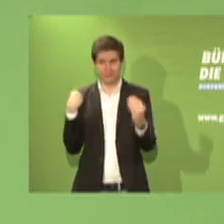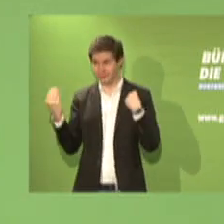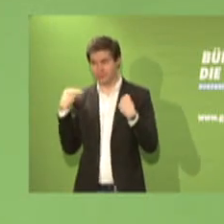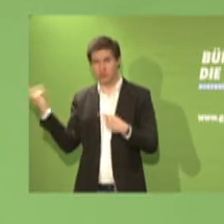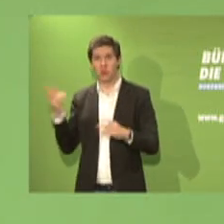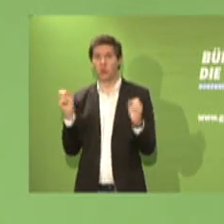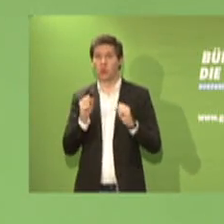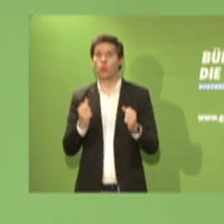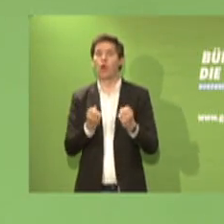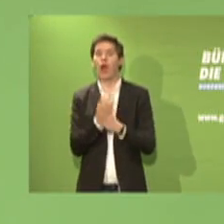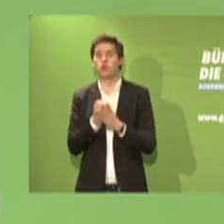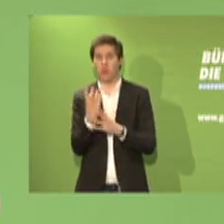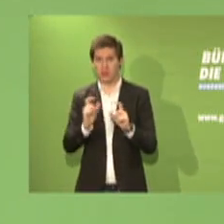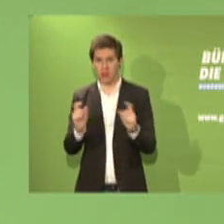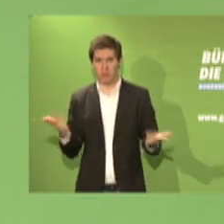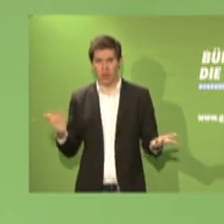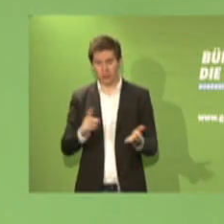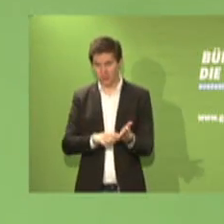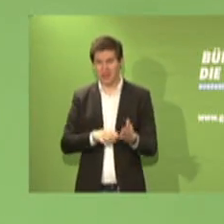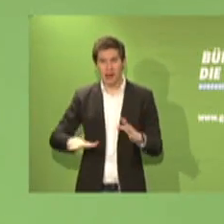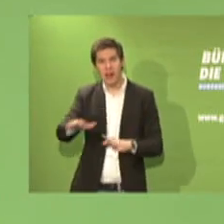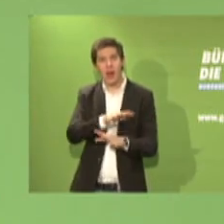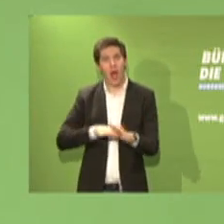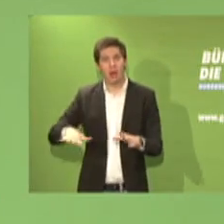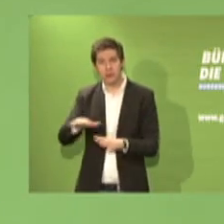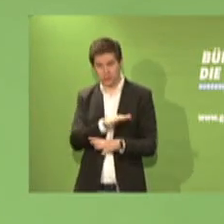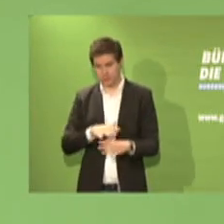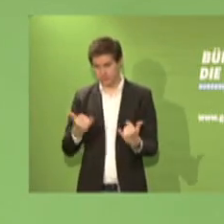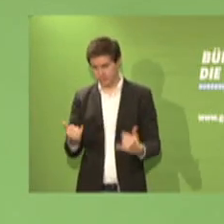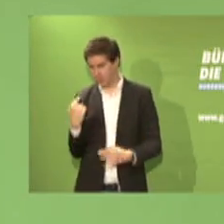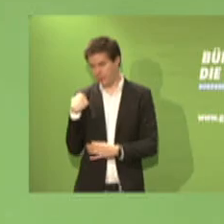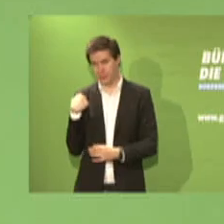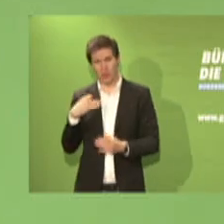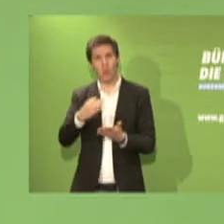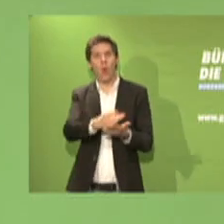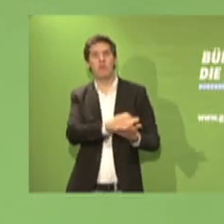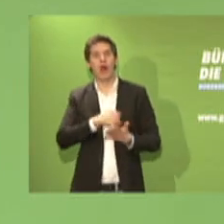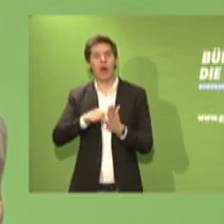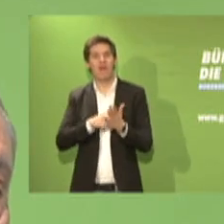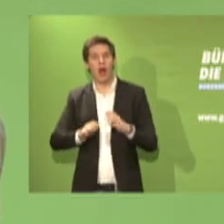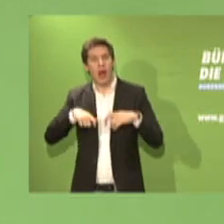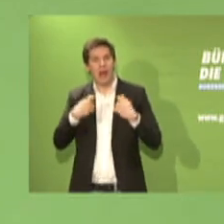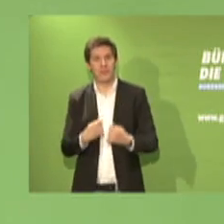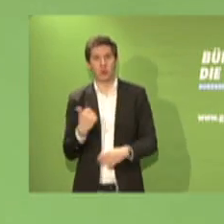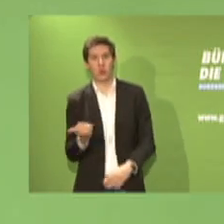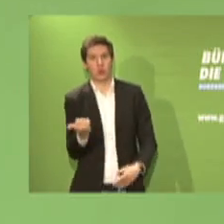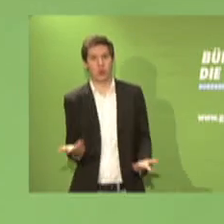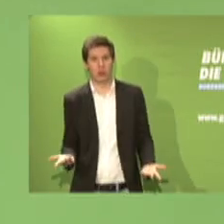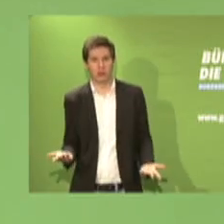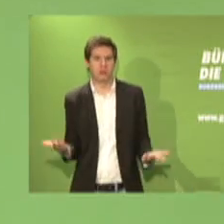deswegen, weil wir gerade im ländlichen Raum bei unseren Ergebnissen bei der Kommunalwahl hervorragend abgeschnitten haben. Es ist aber eben auch